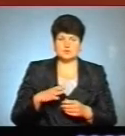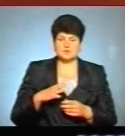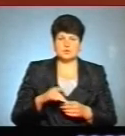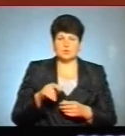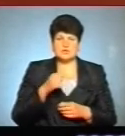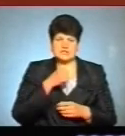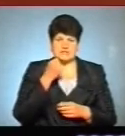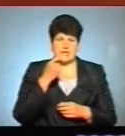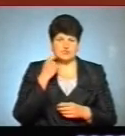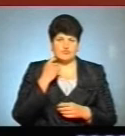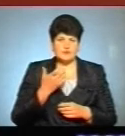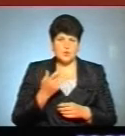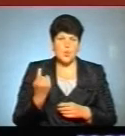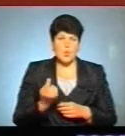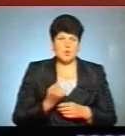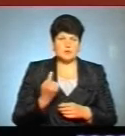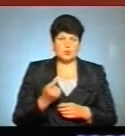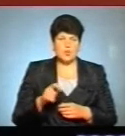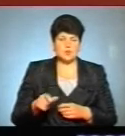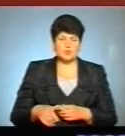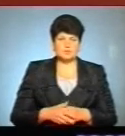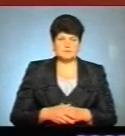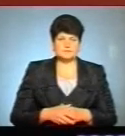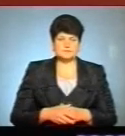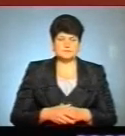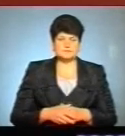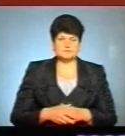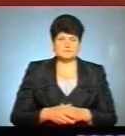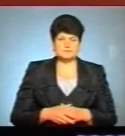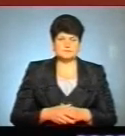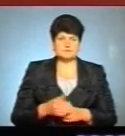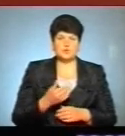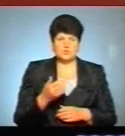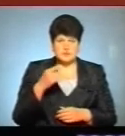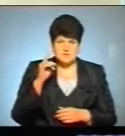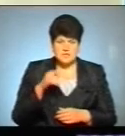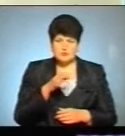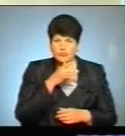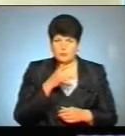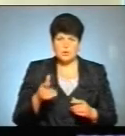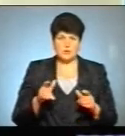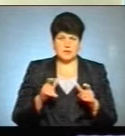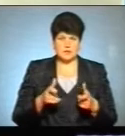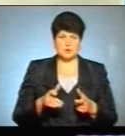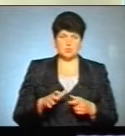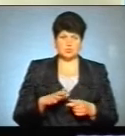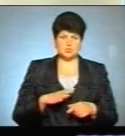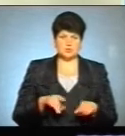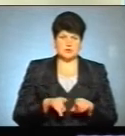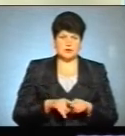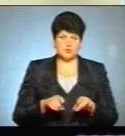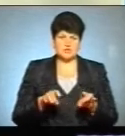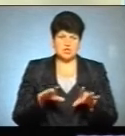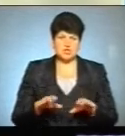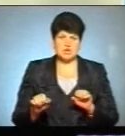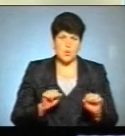віку, одинокі люди? Ну, ви знаєте, що ми в період карантину, було також рішенням